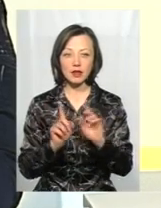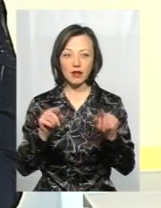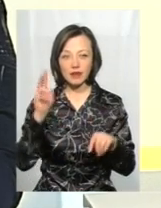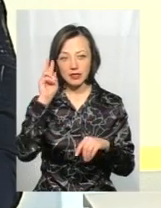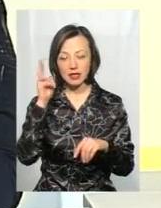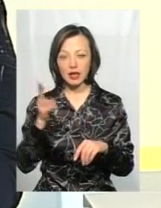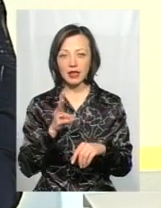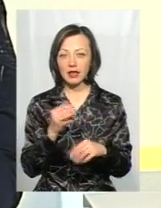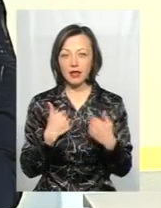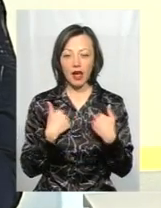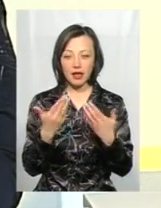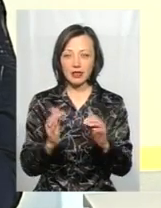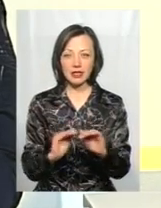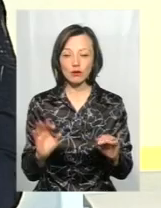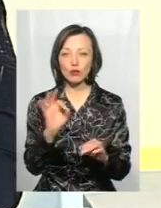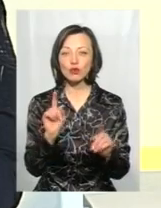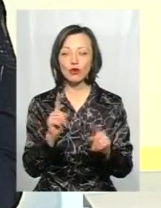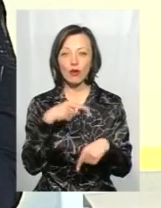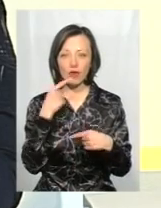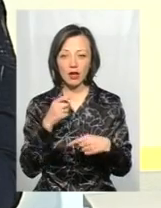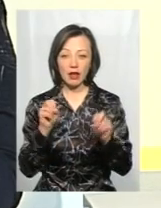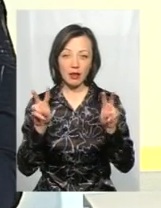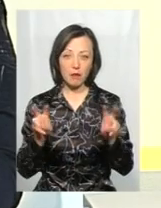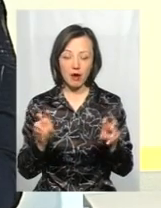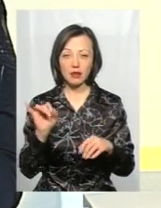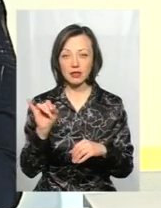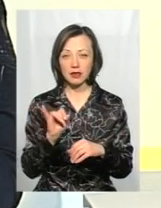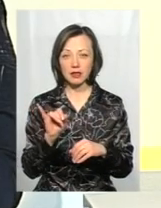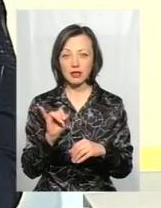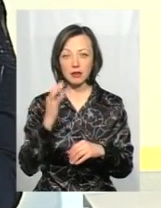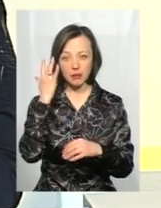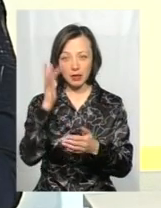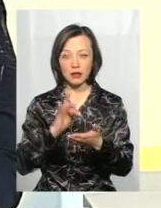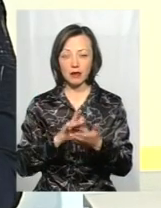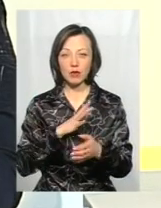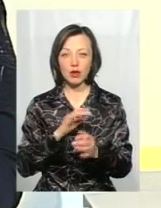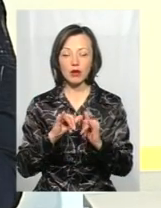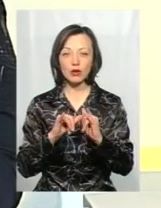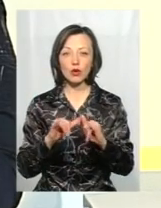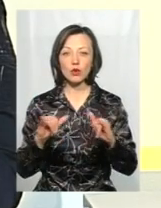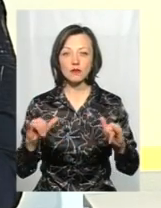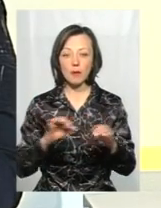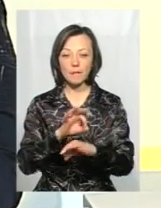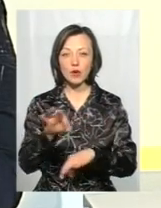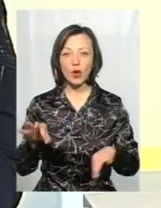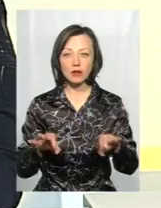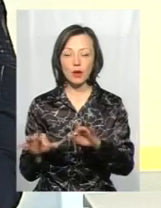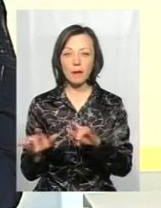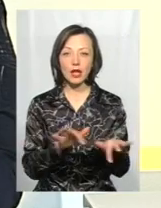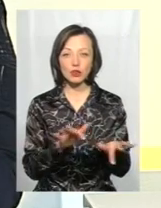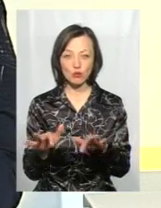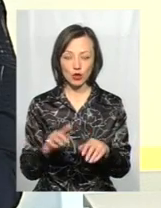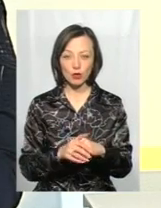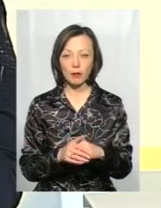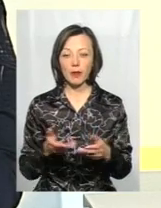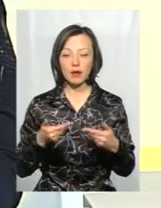знали ні я, ні учні, про що говорити. Але тематика і якби мета була розвиток проєктного менеджменту.